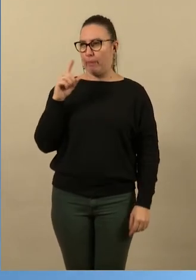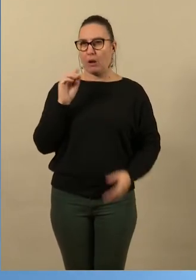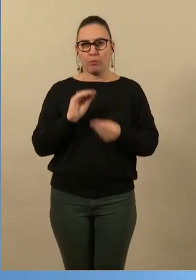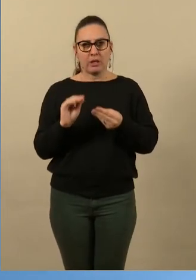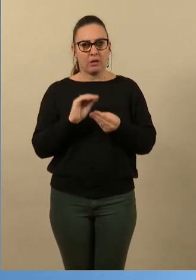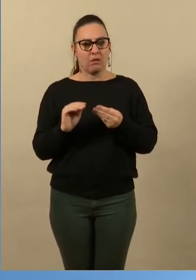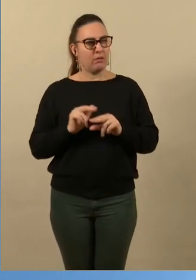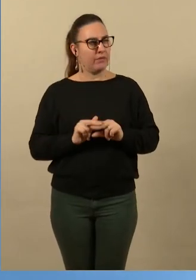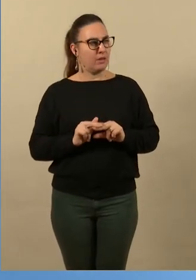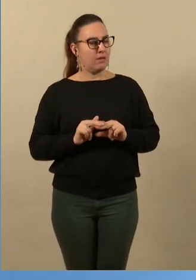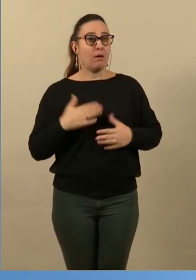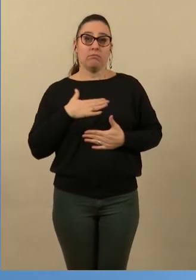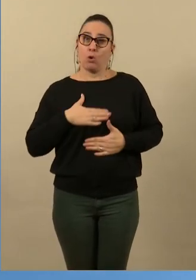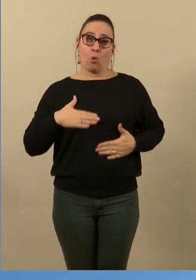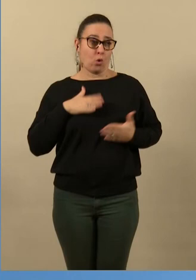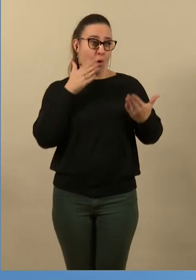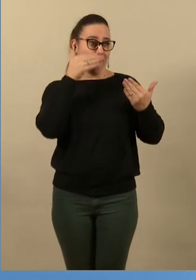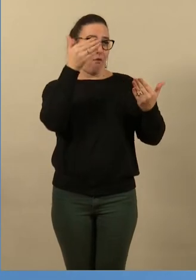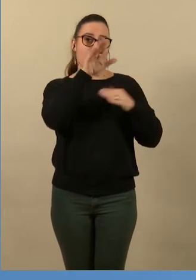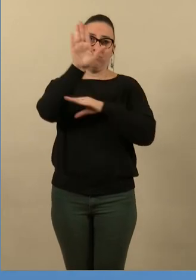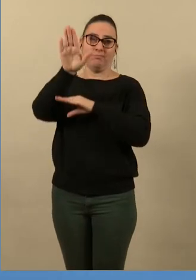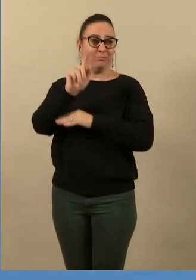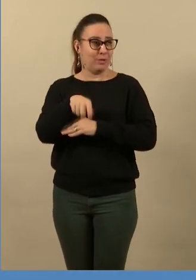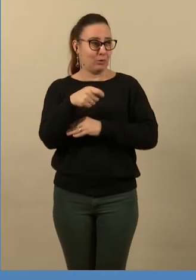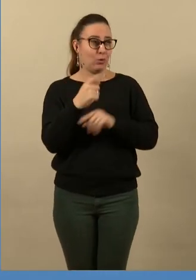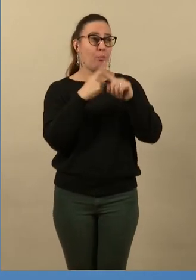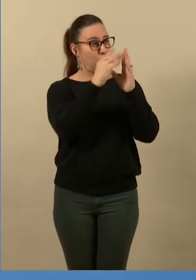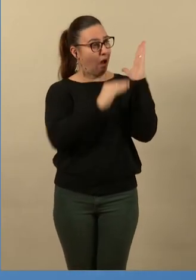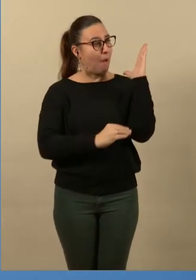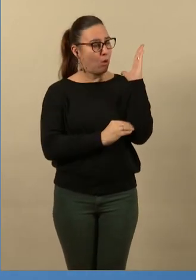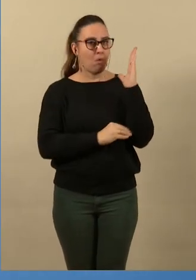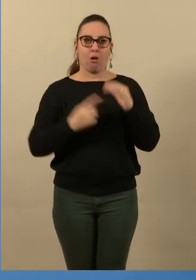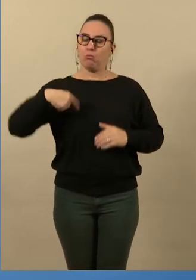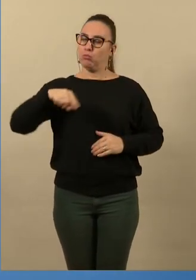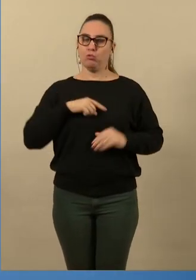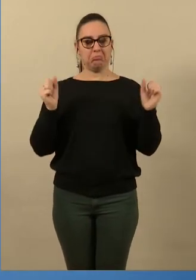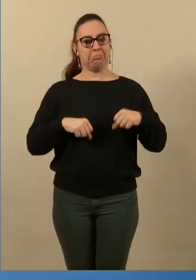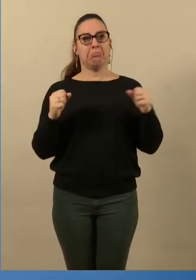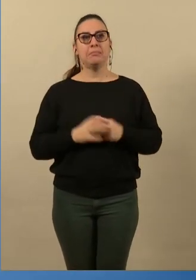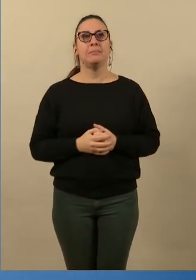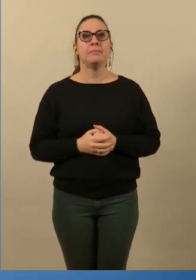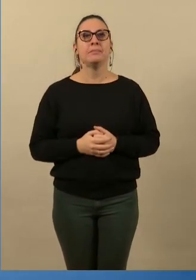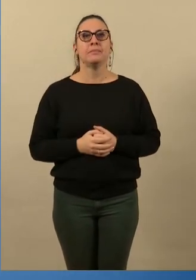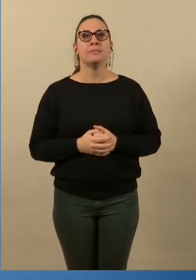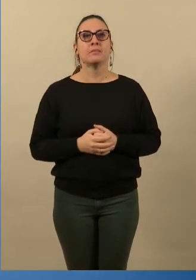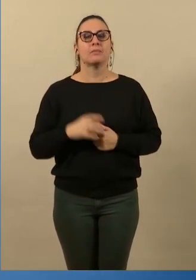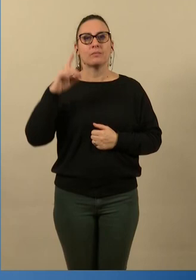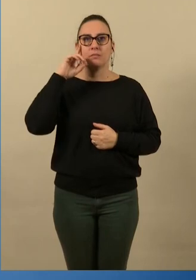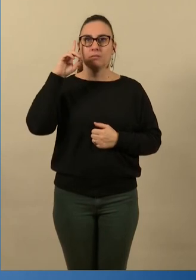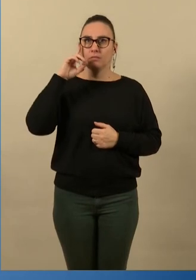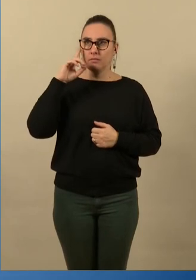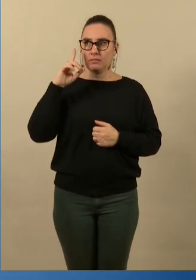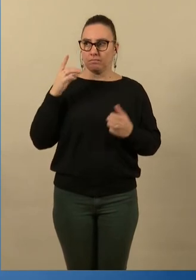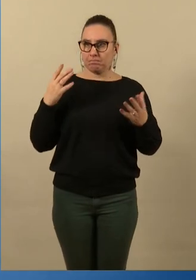absence je me réjouis de de ce vœux évidemment et de l'amendement auquel nous nous associons parce que euh il y a une une